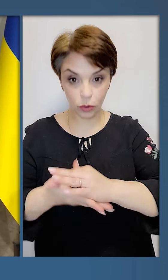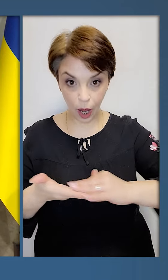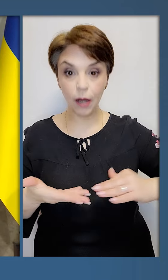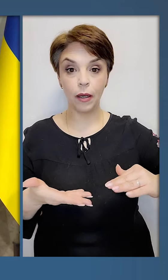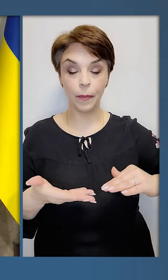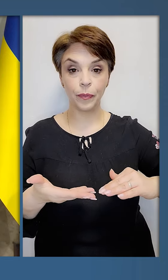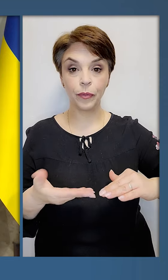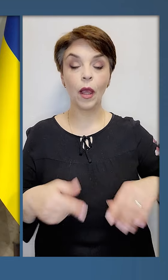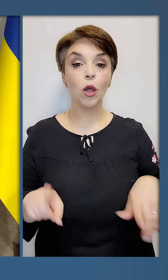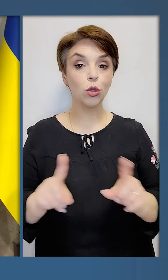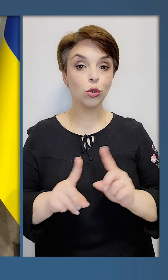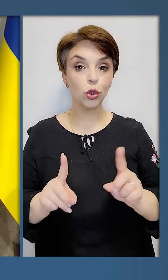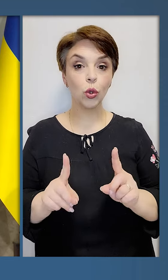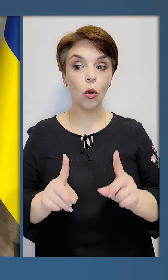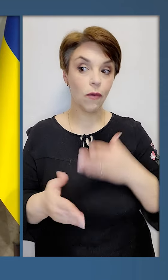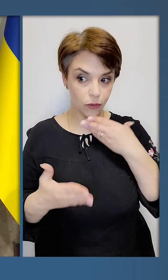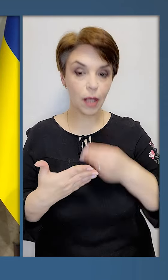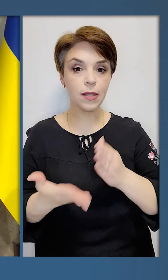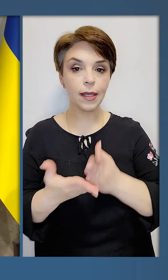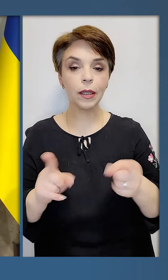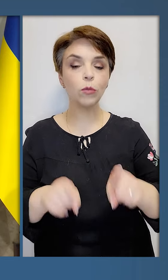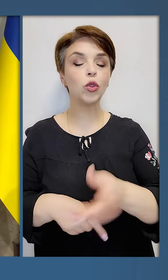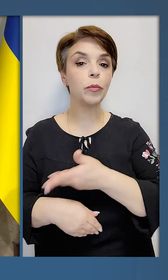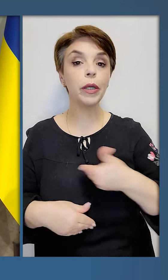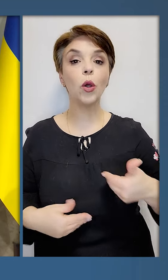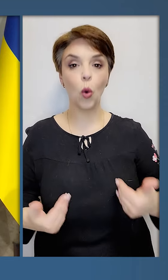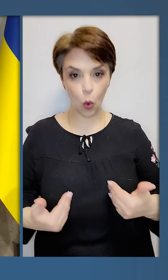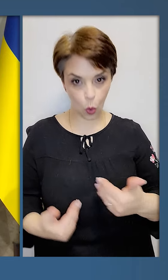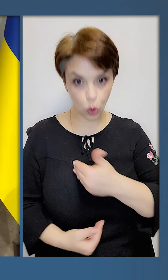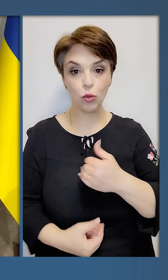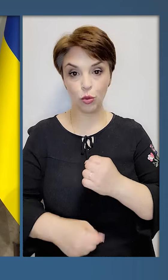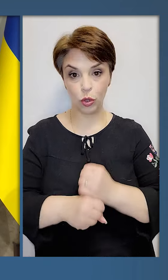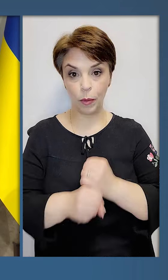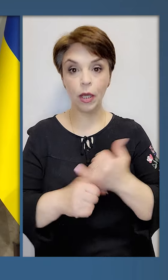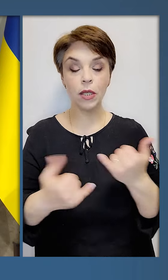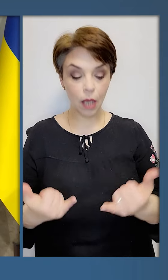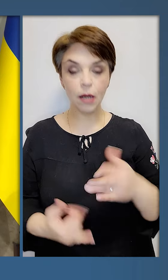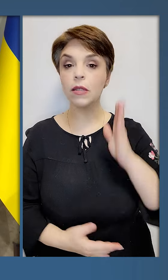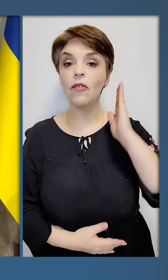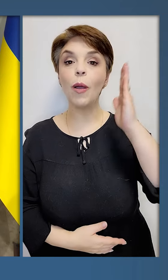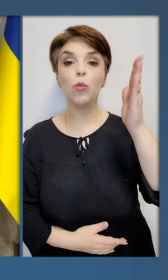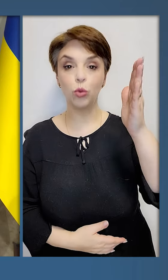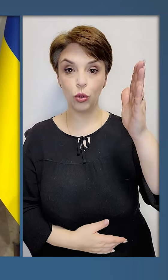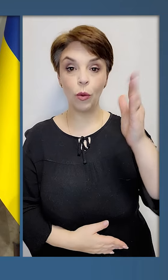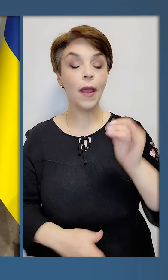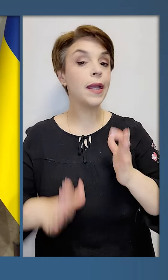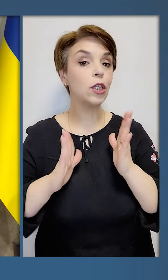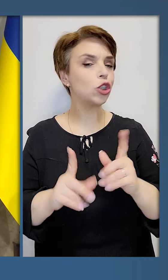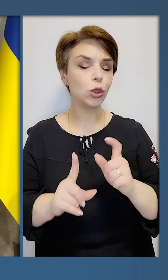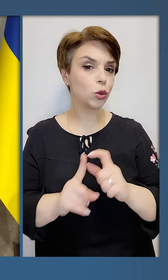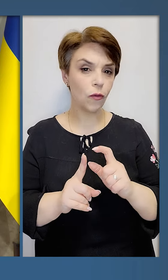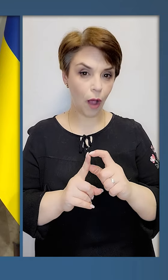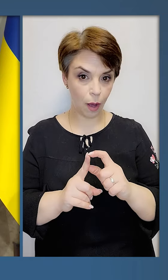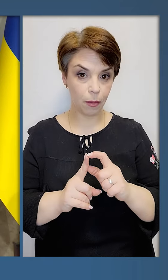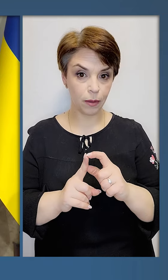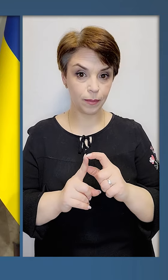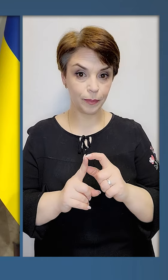далі. Що, власне, є тим, що ми хочемо зробити. Зараз і в майбутньому. І не лише